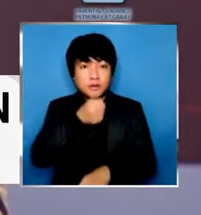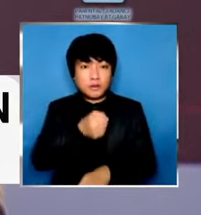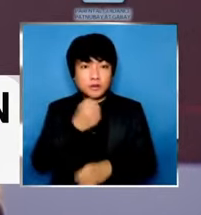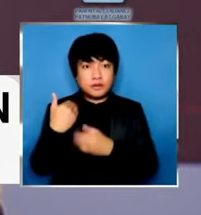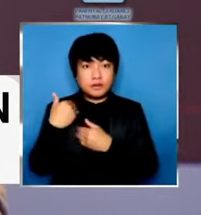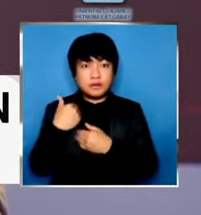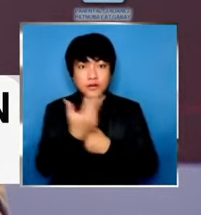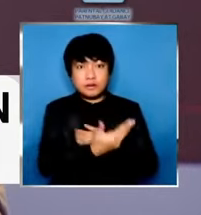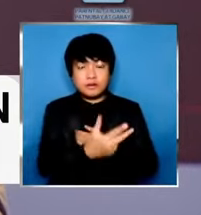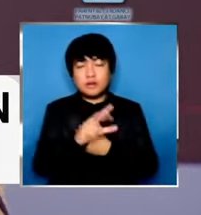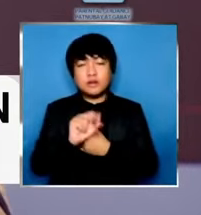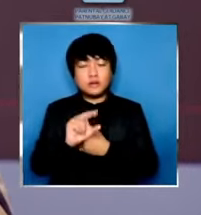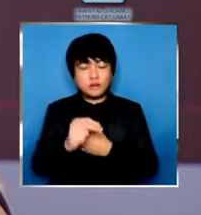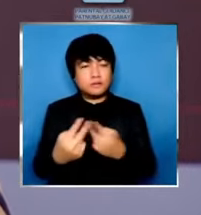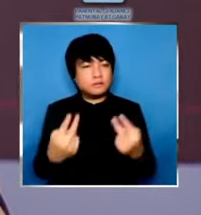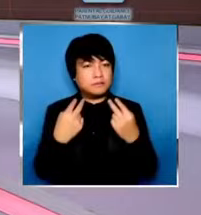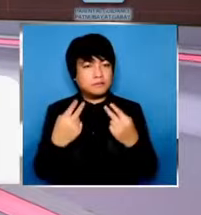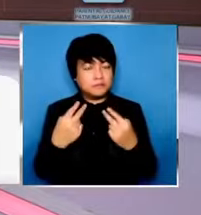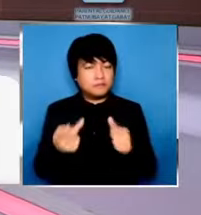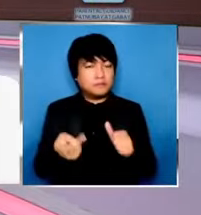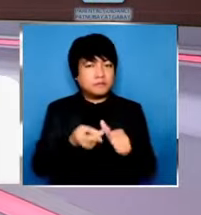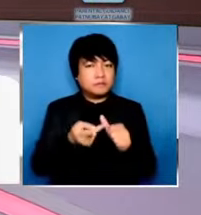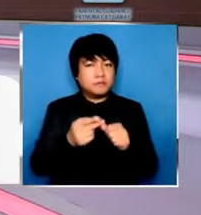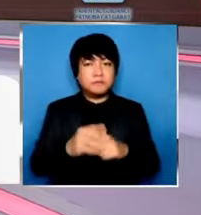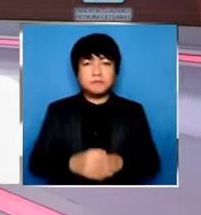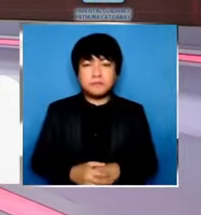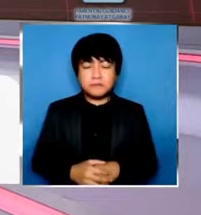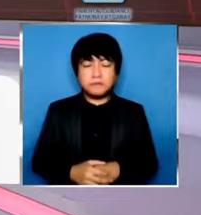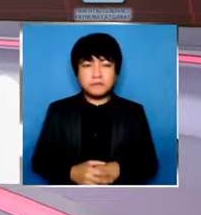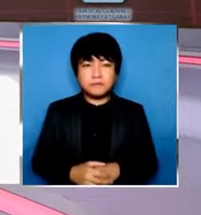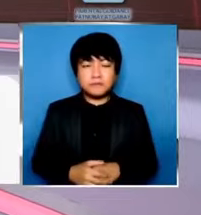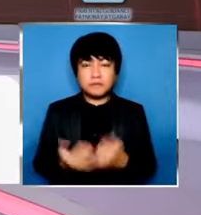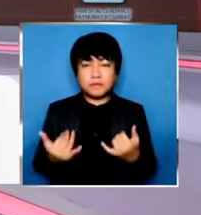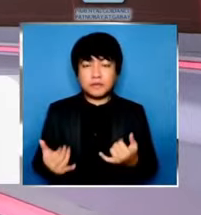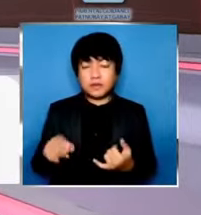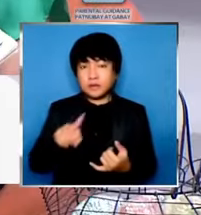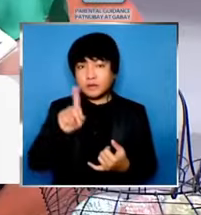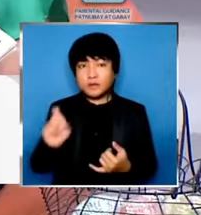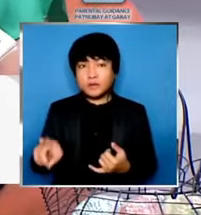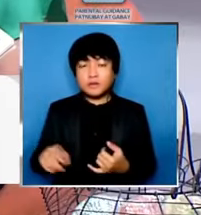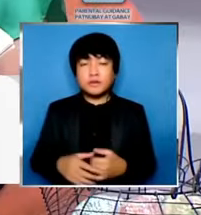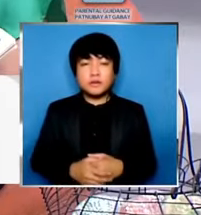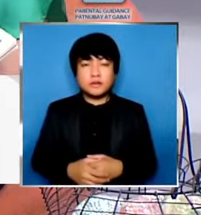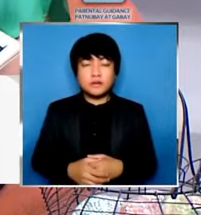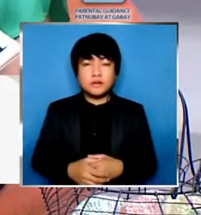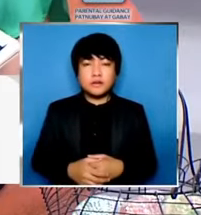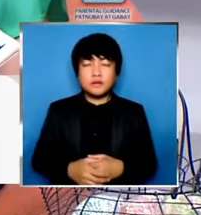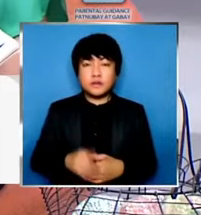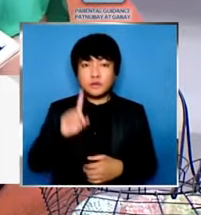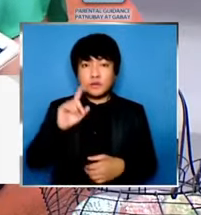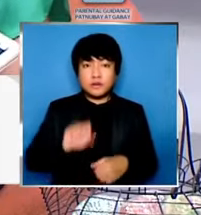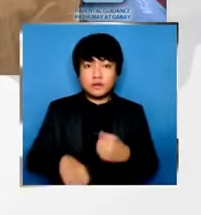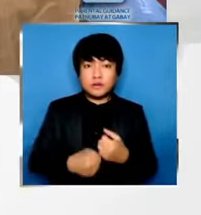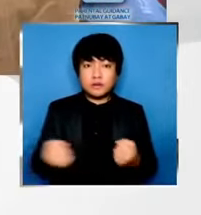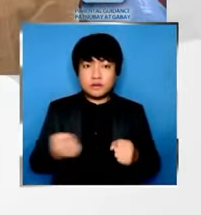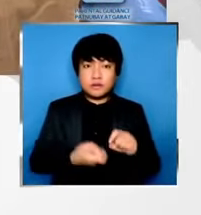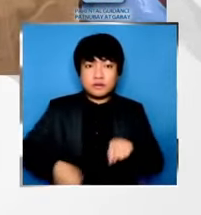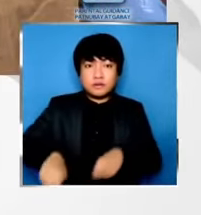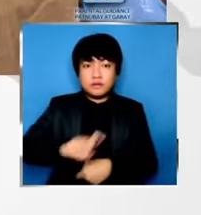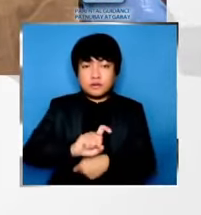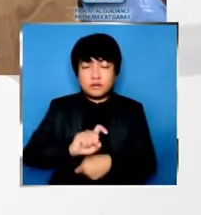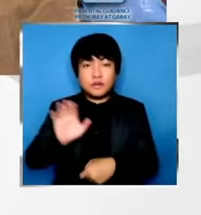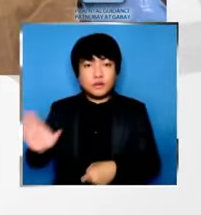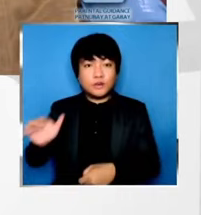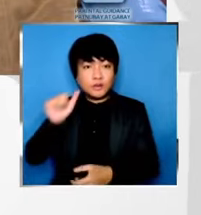the viewers. Okay, more intriga question. Isang international taekwondo champion ang misis mong si Dainy.